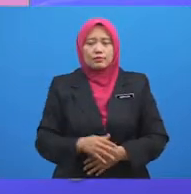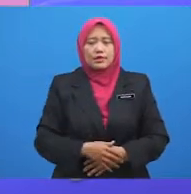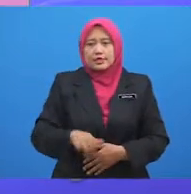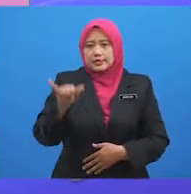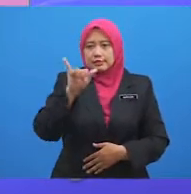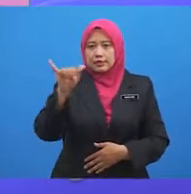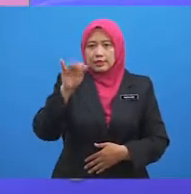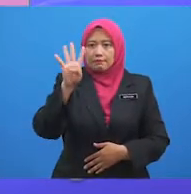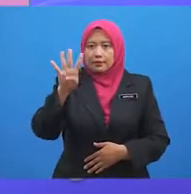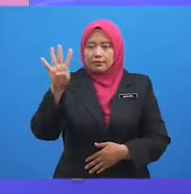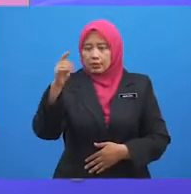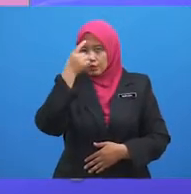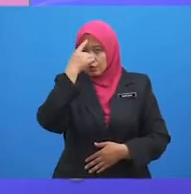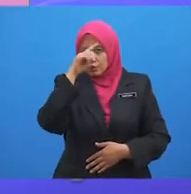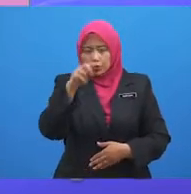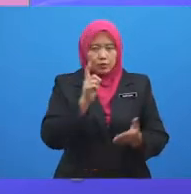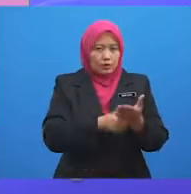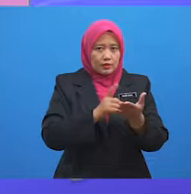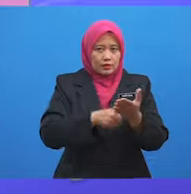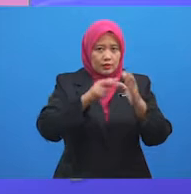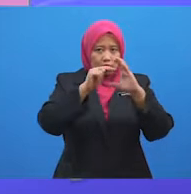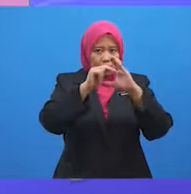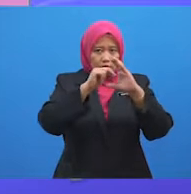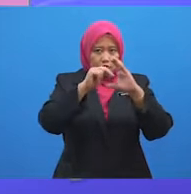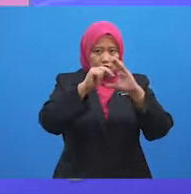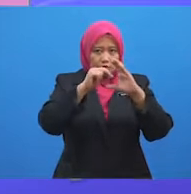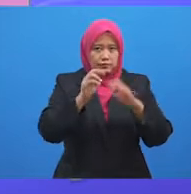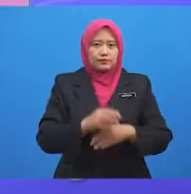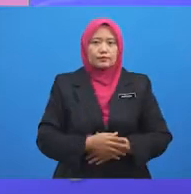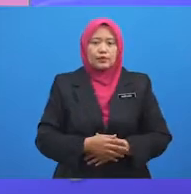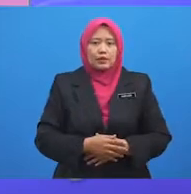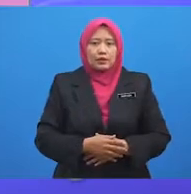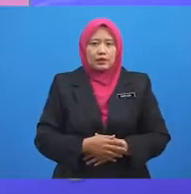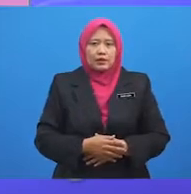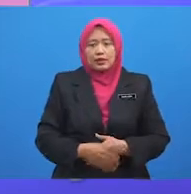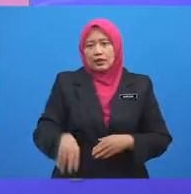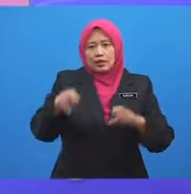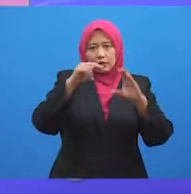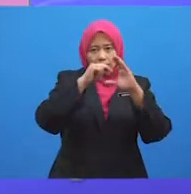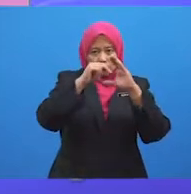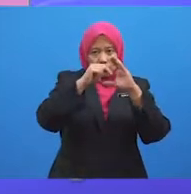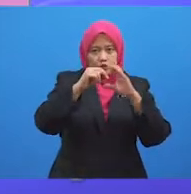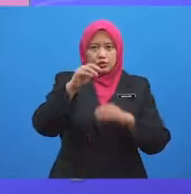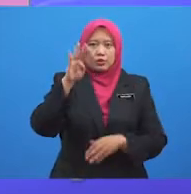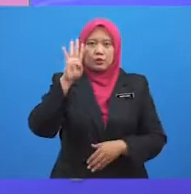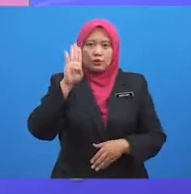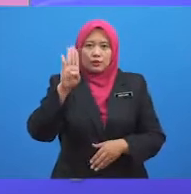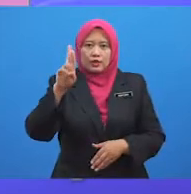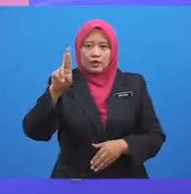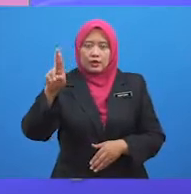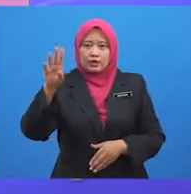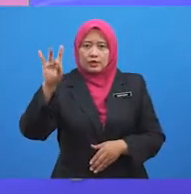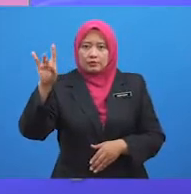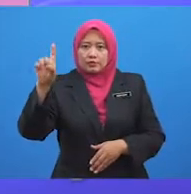iaitu 44. Manakala bilangan neutron bromin 81